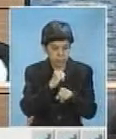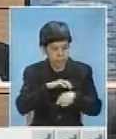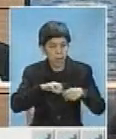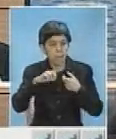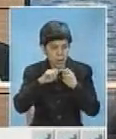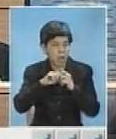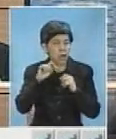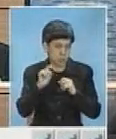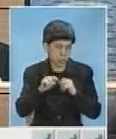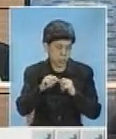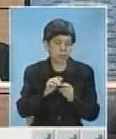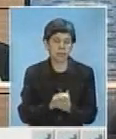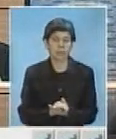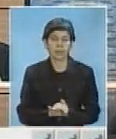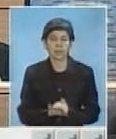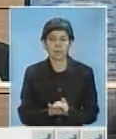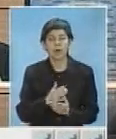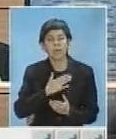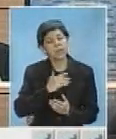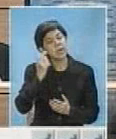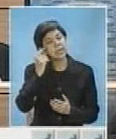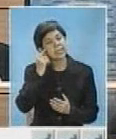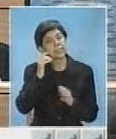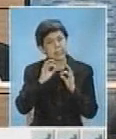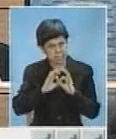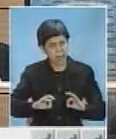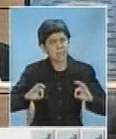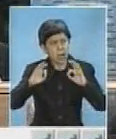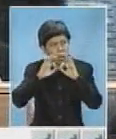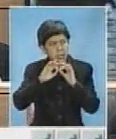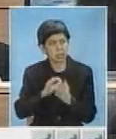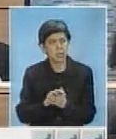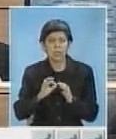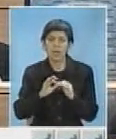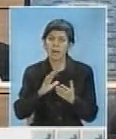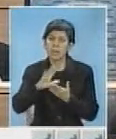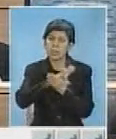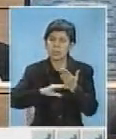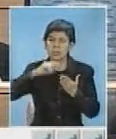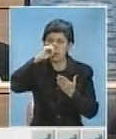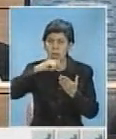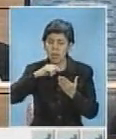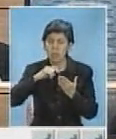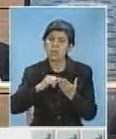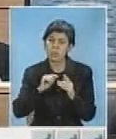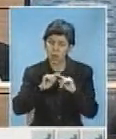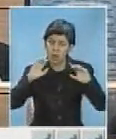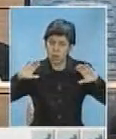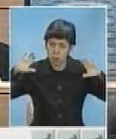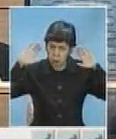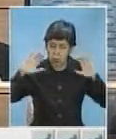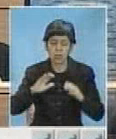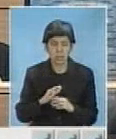เพราะฉะนั้นตรงนี้จึงเป็นประเด็นที่มีความสำคัญอย่างยิ่งที่ประเทศไทยเราโดยเฉพาะในส่วนของรัฐบาล